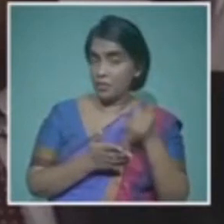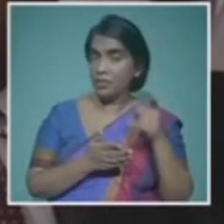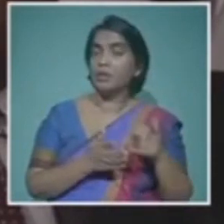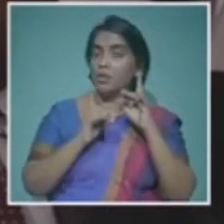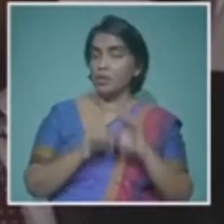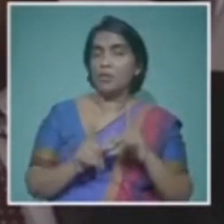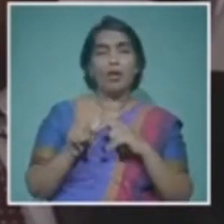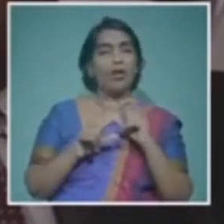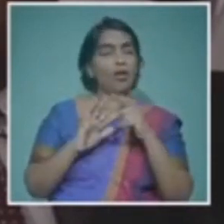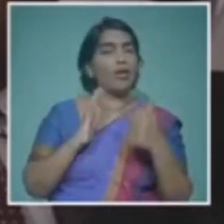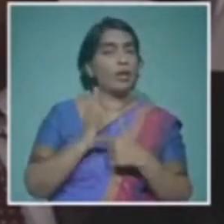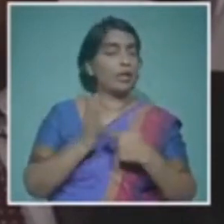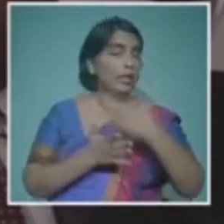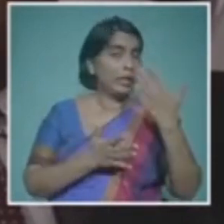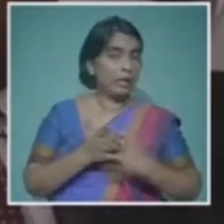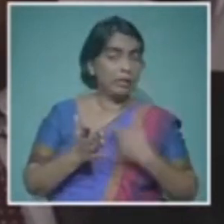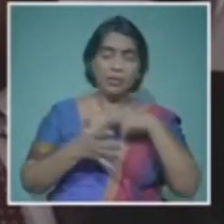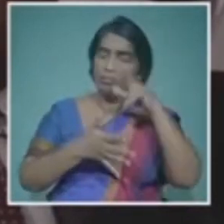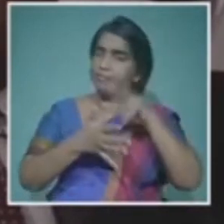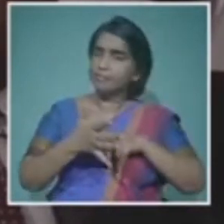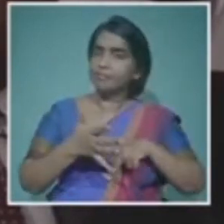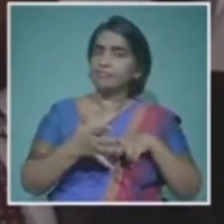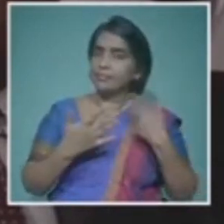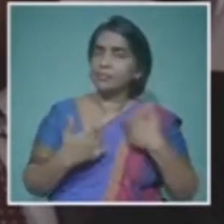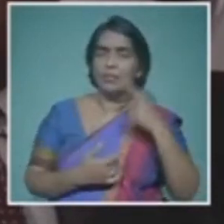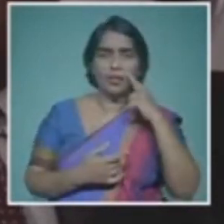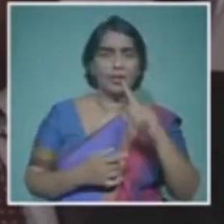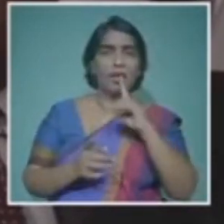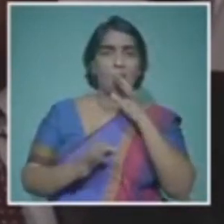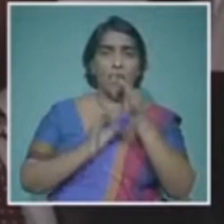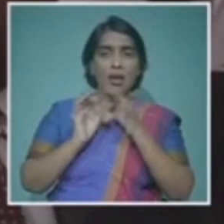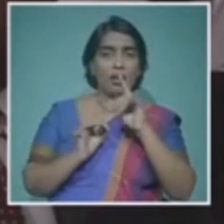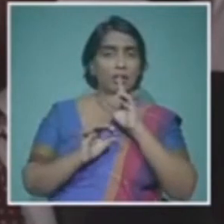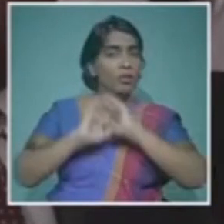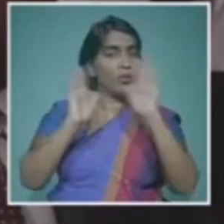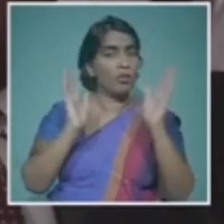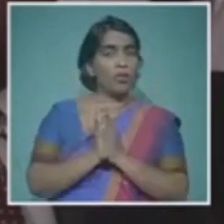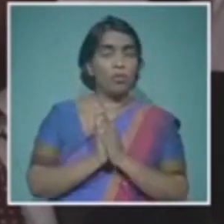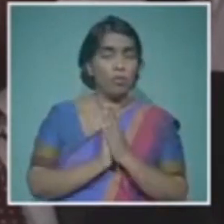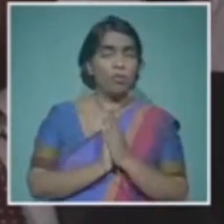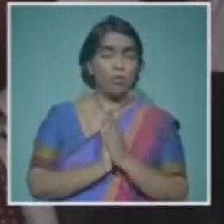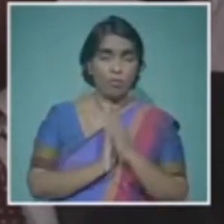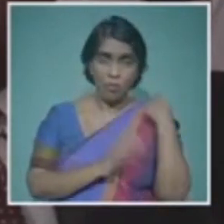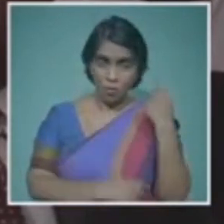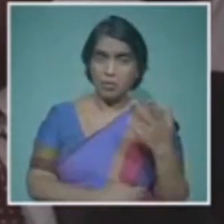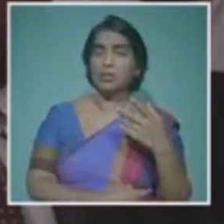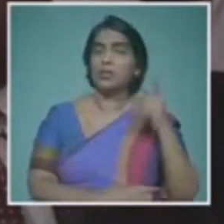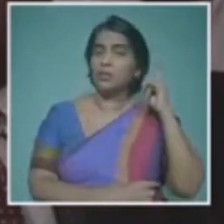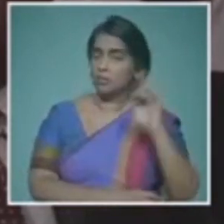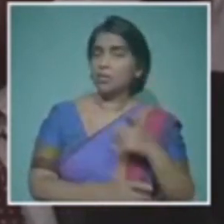මේ විගණන වාර්තාව කියෙව්වට පස්සේ මට අහන්න හිතුනේ කතා හදන උන් ඔක්කොම බෝසත්ද කියලා තමයි. ඒ